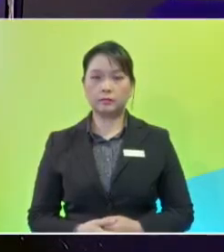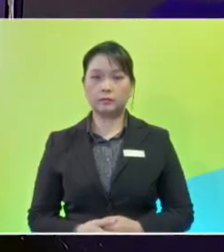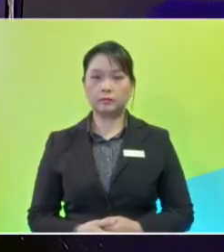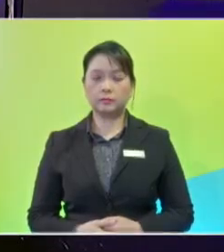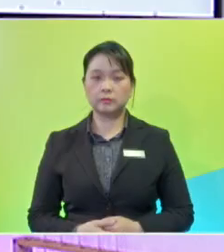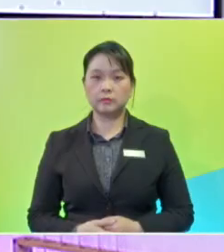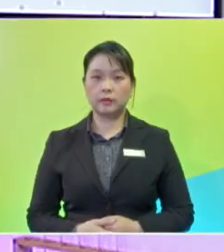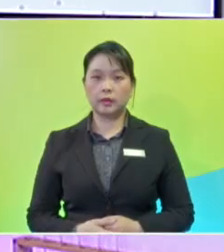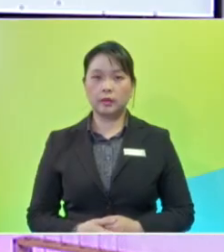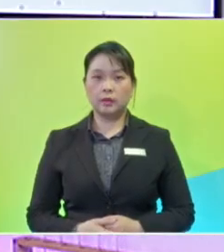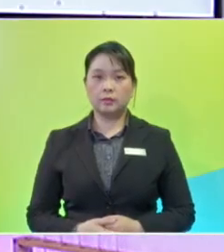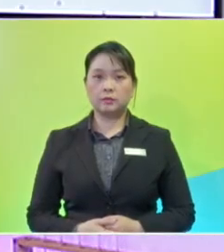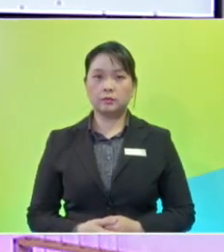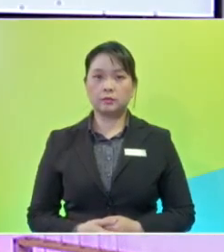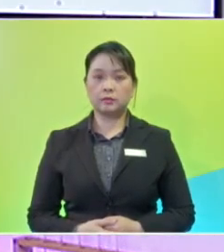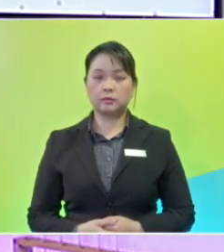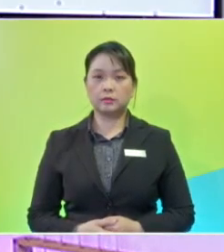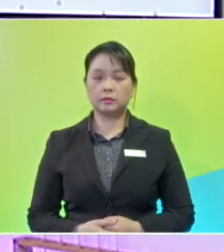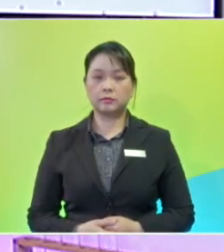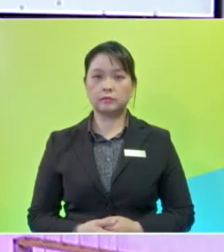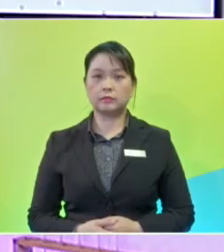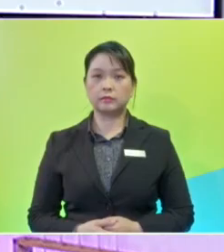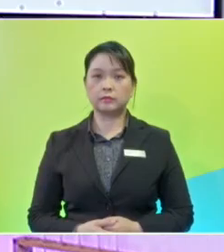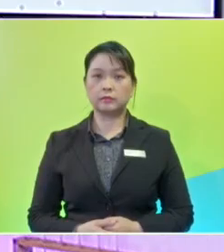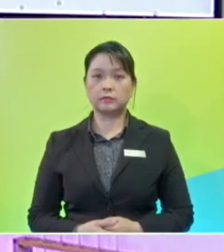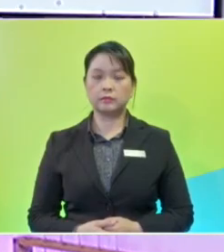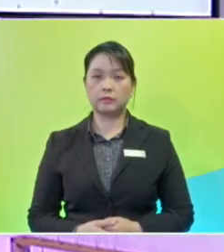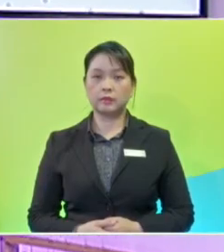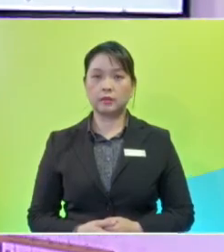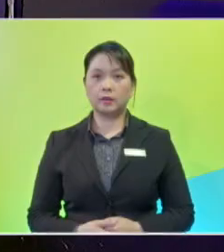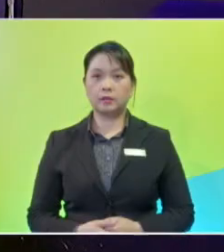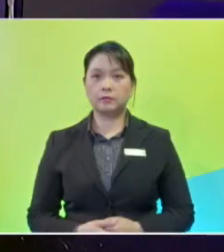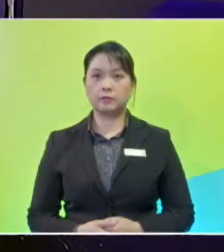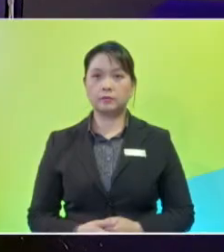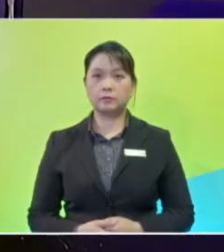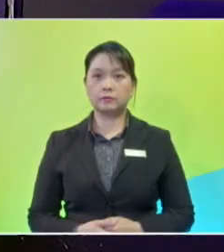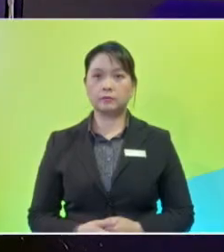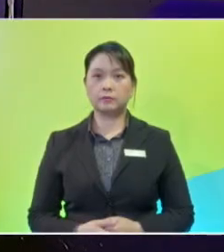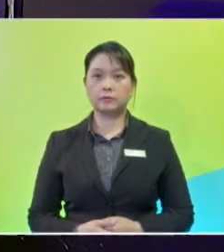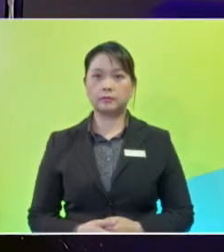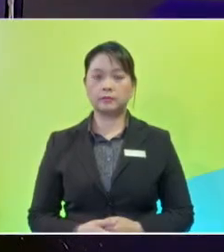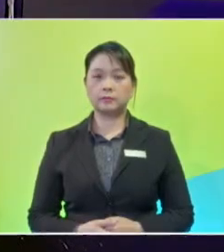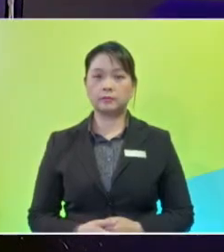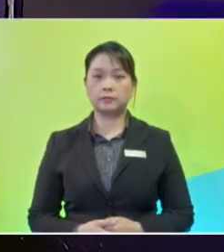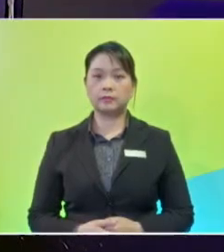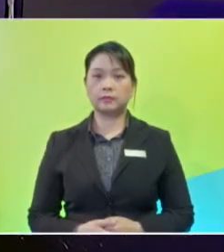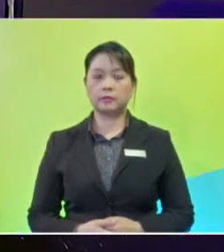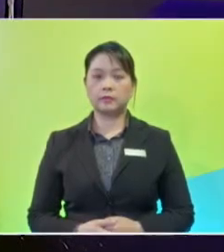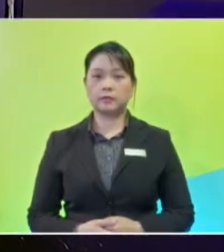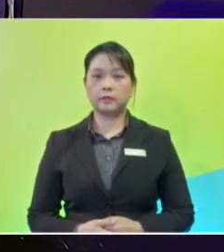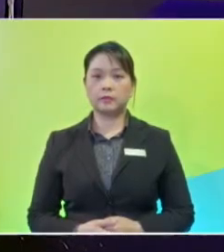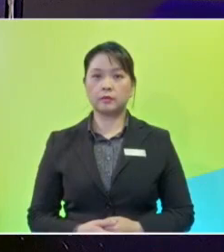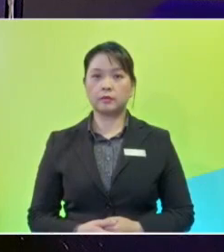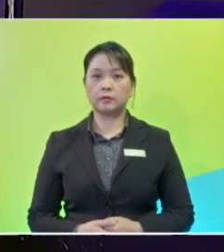Cikgu kita buat dulu soalnya bidang Oke contoh soalnya macam fungsi ada di bawah